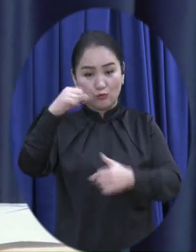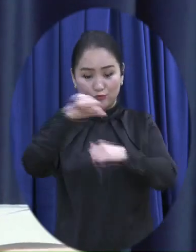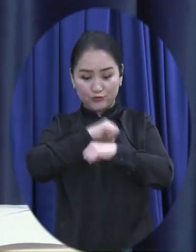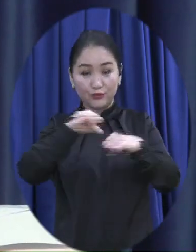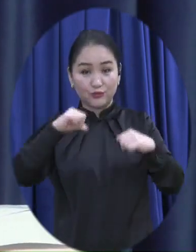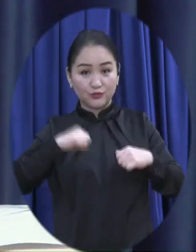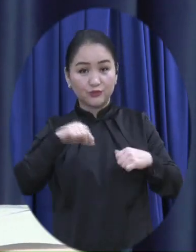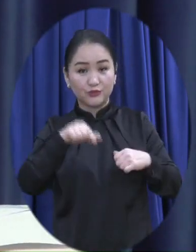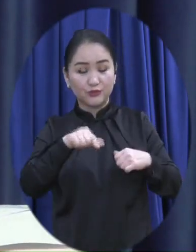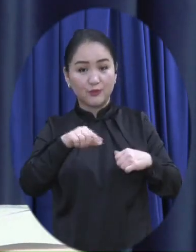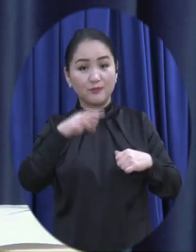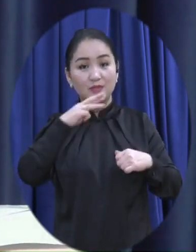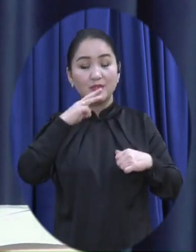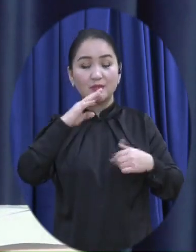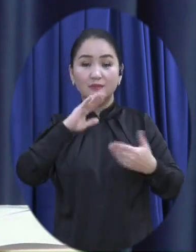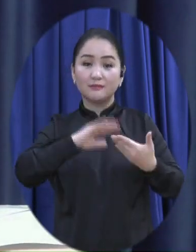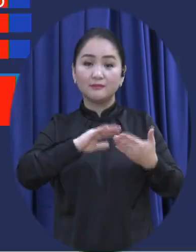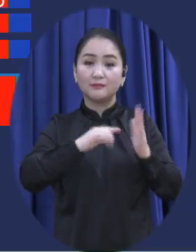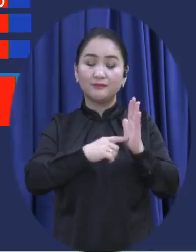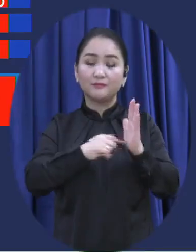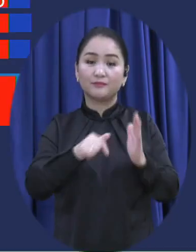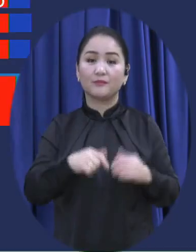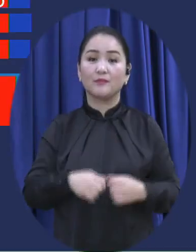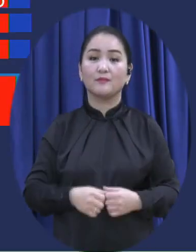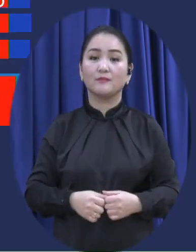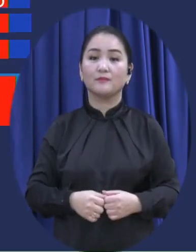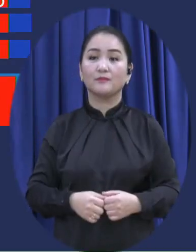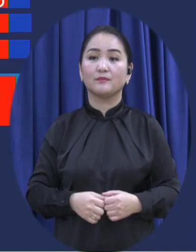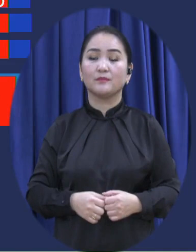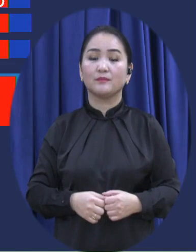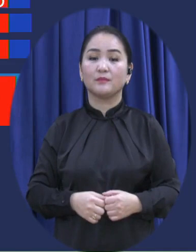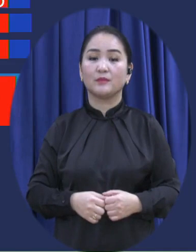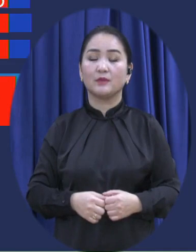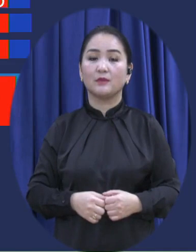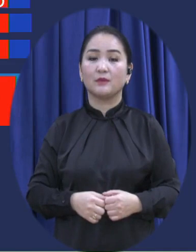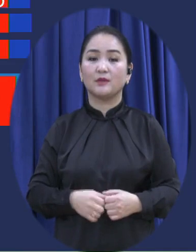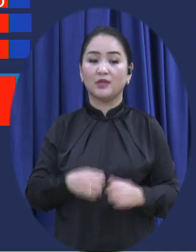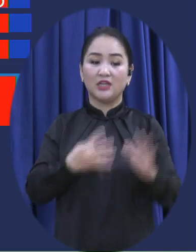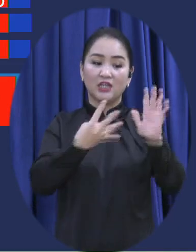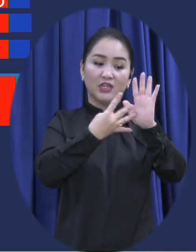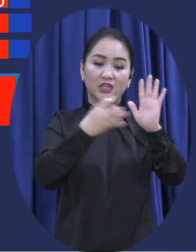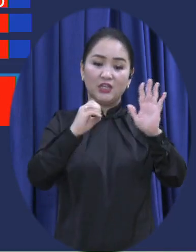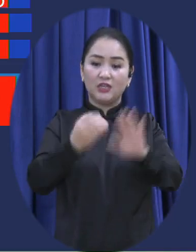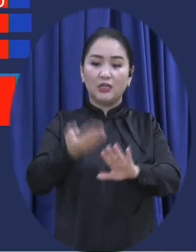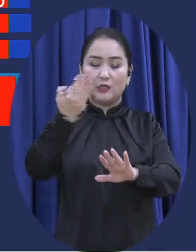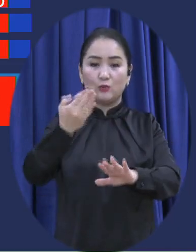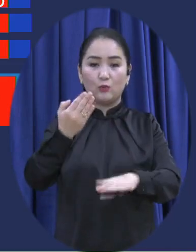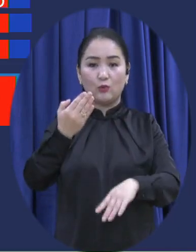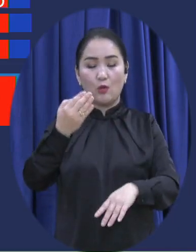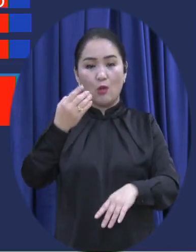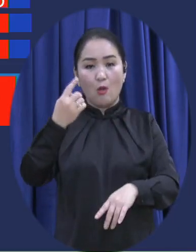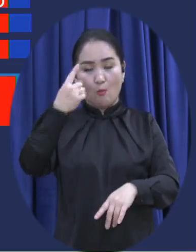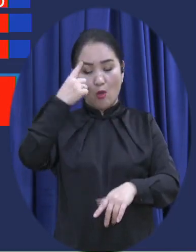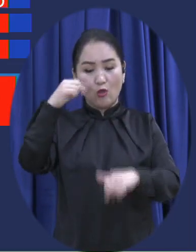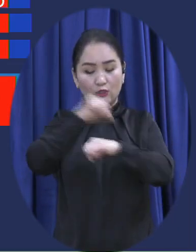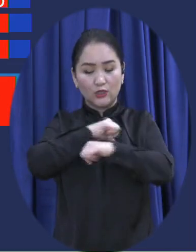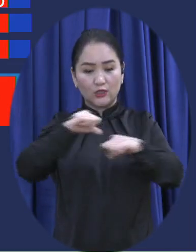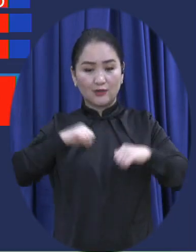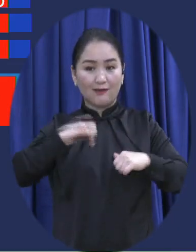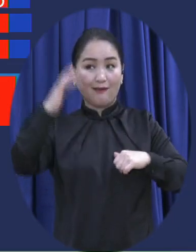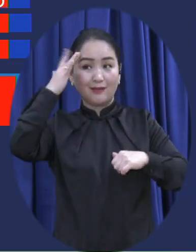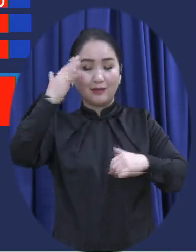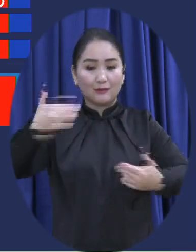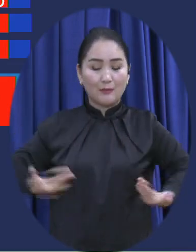иргэдийн талаарх мэдээлэл бол бид нар нэг 90 гаруй гадаадд байгаа монголчууд бол коронавирус халдвараар